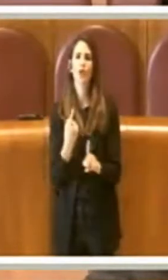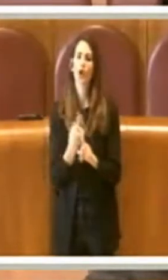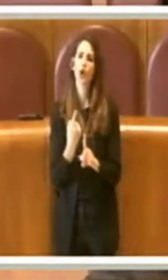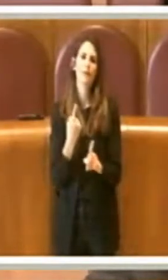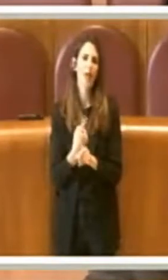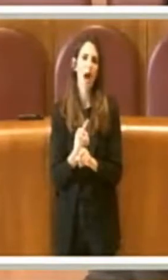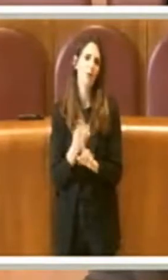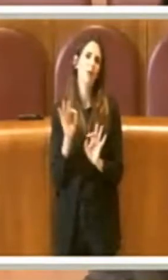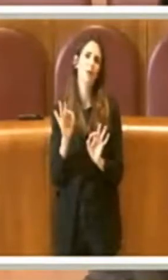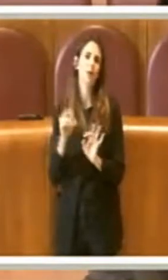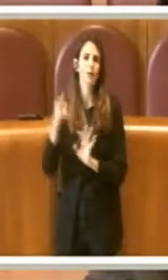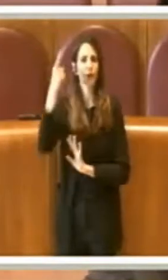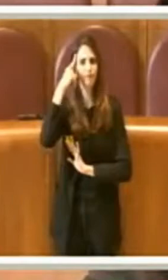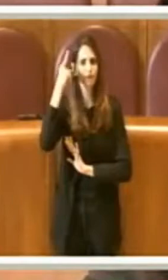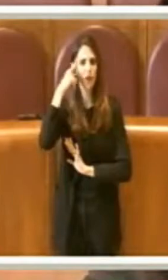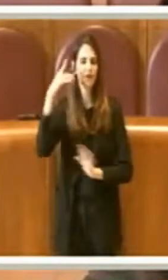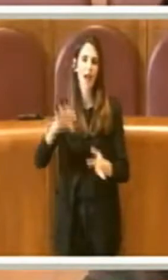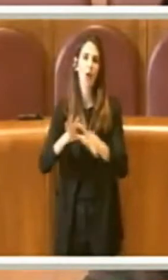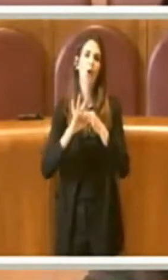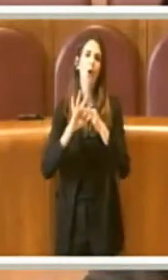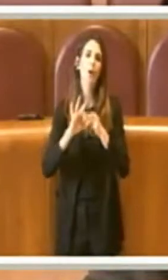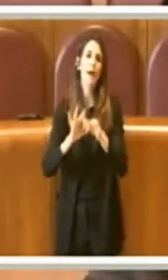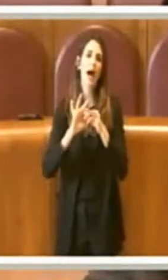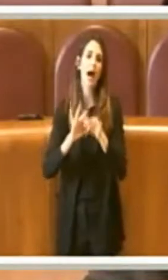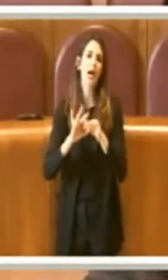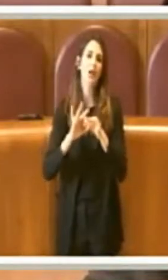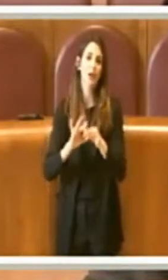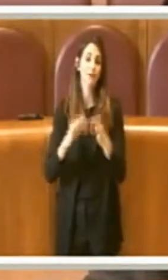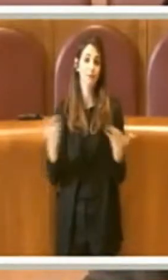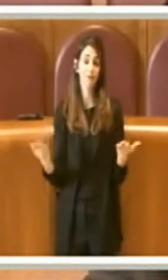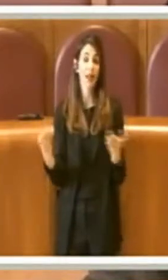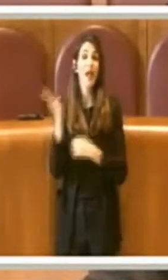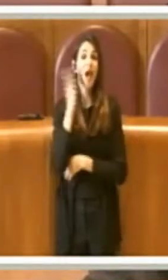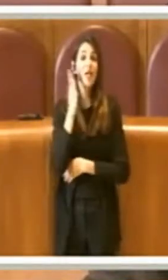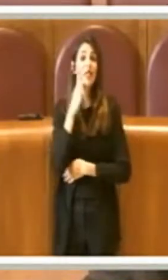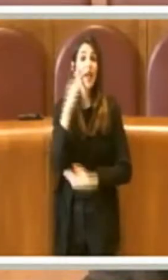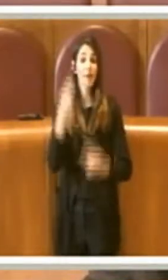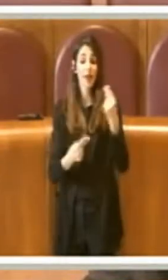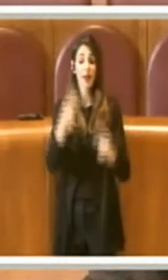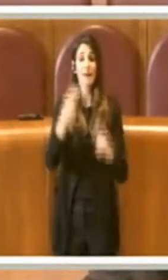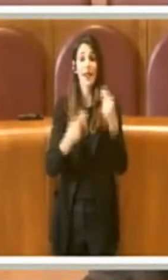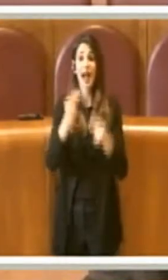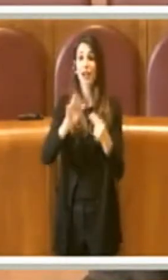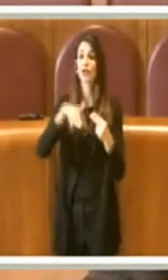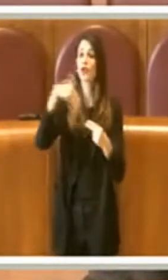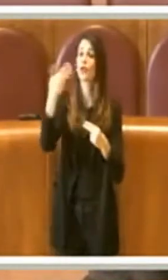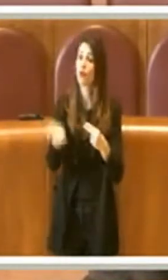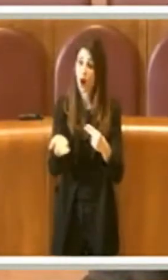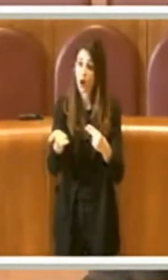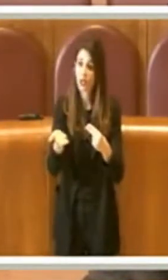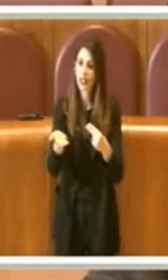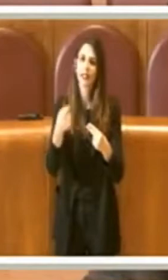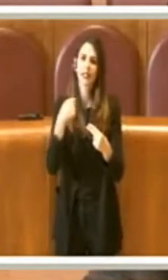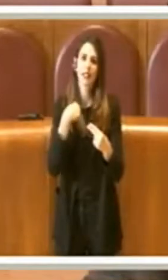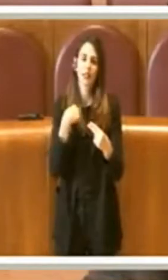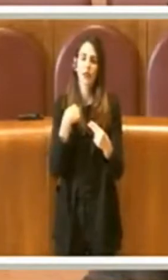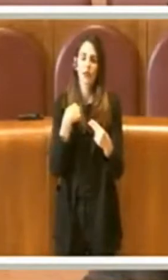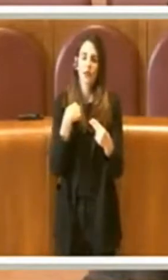con i nostri desiderata, perché altrimenti non andiamo da nessuna parte. Sui debiti fuori bilancio, io